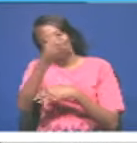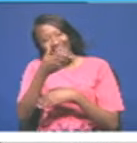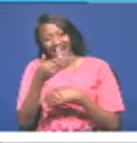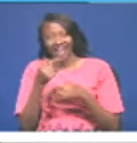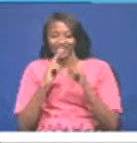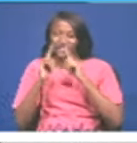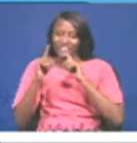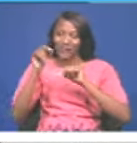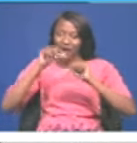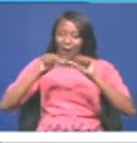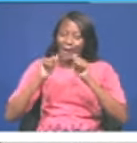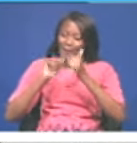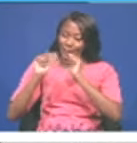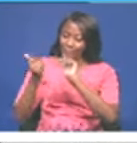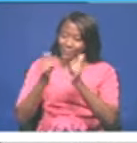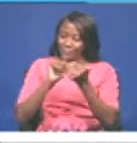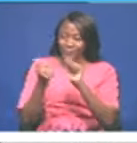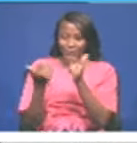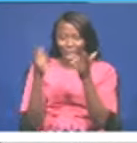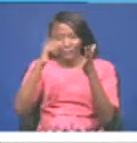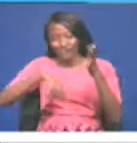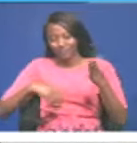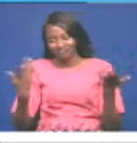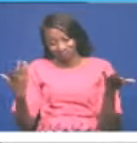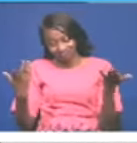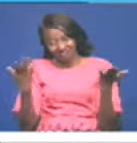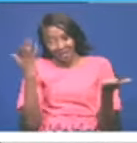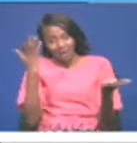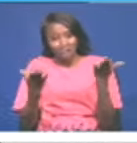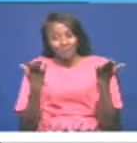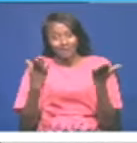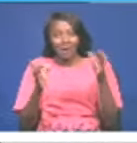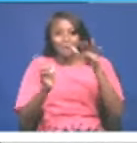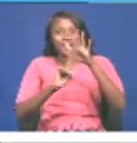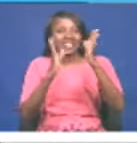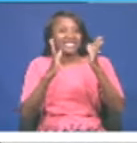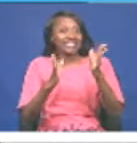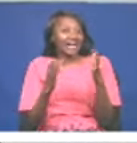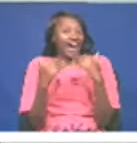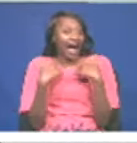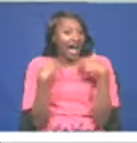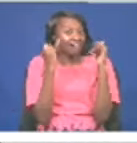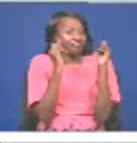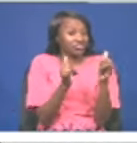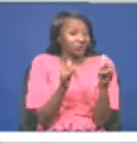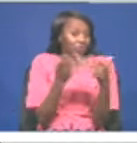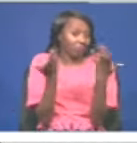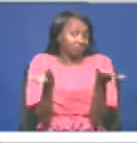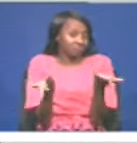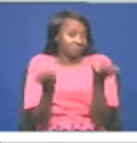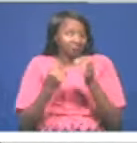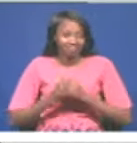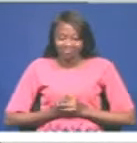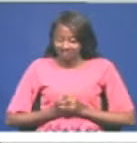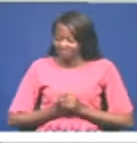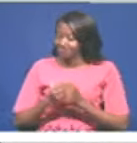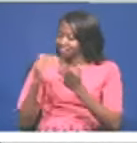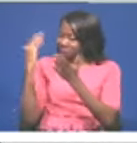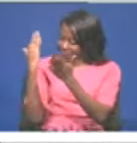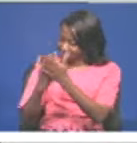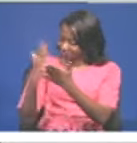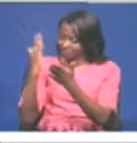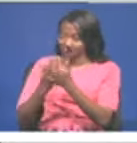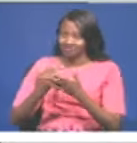tujuze, kuna nini kwenye ulingo wa sporti haswa kwenye wizara ya sporti? Tuna waziri mpya ama vipi? Bila shaka